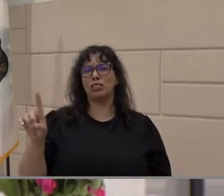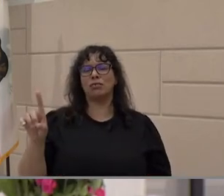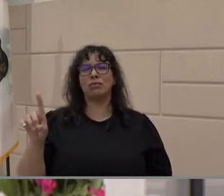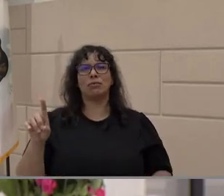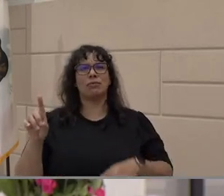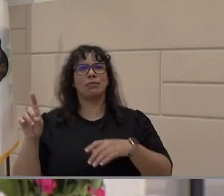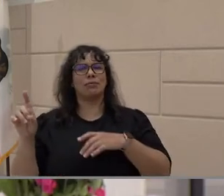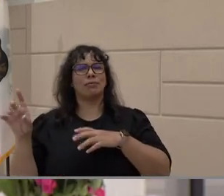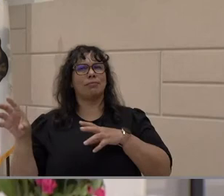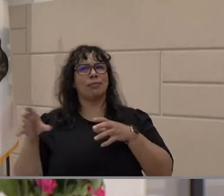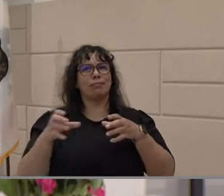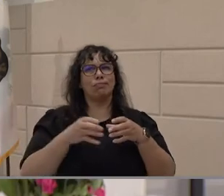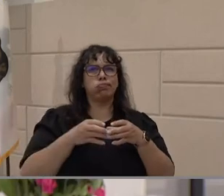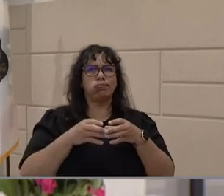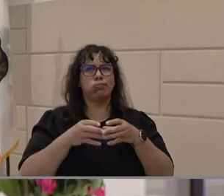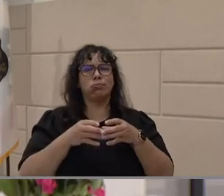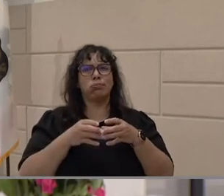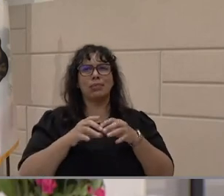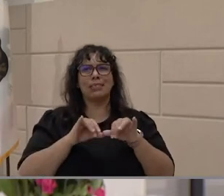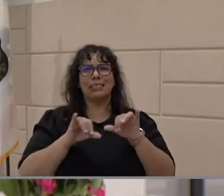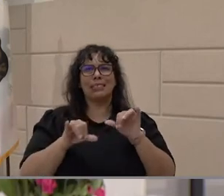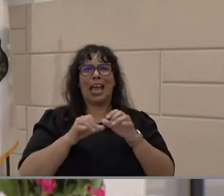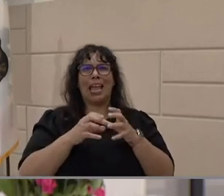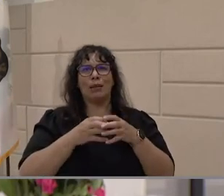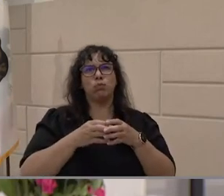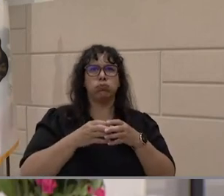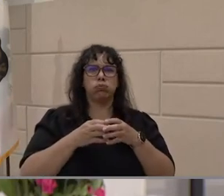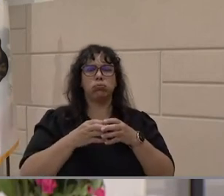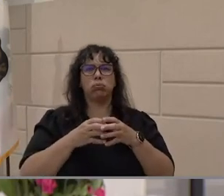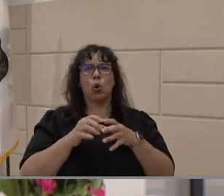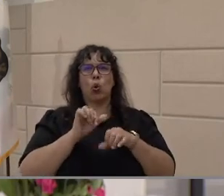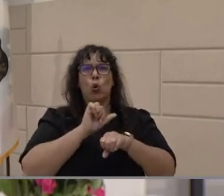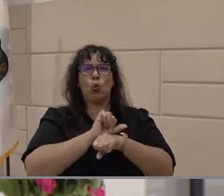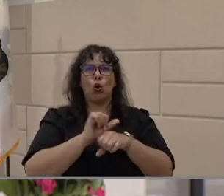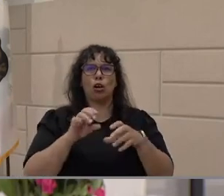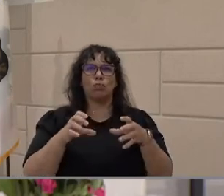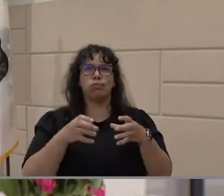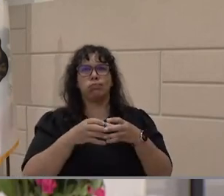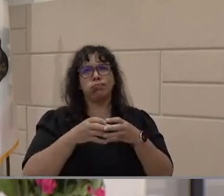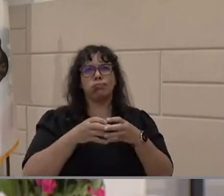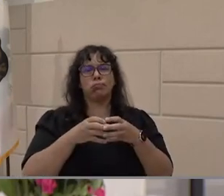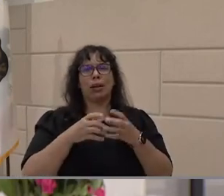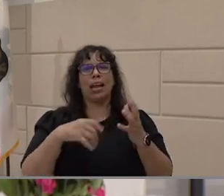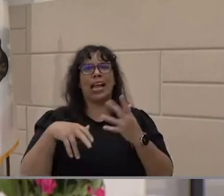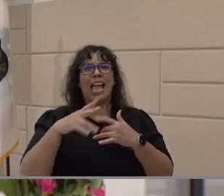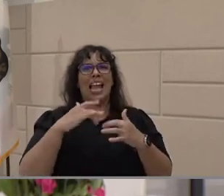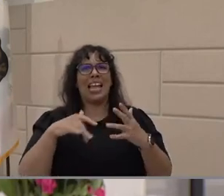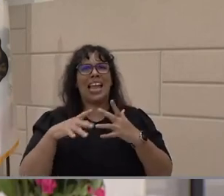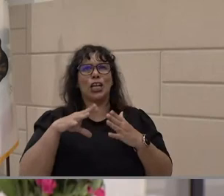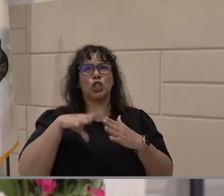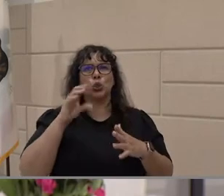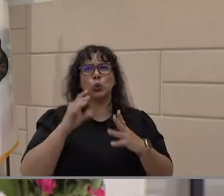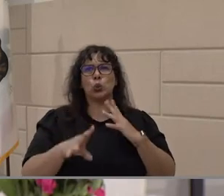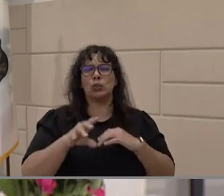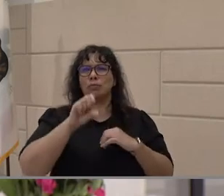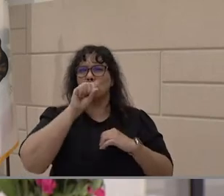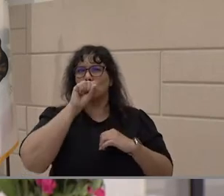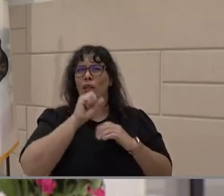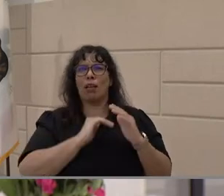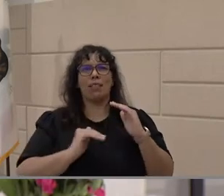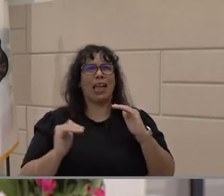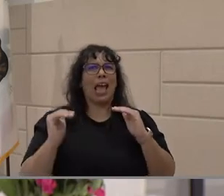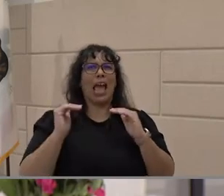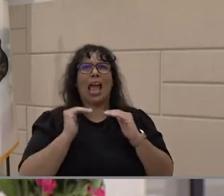อกิจการรวมคณีชอบคณีบำเพ็ญกิจการจมูกคณีสำหรับเกี่ยวประโยชน์ช่วยซะโลกเ